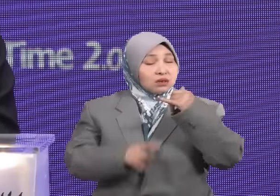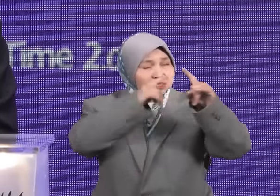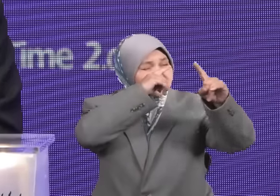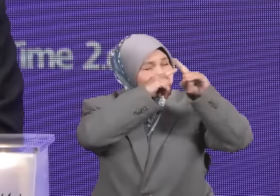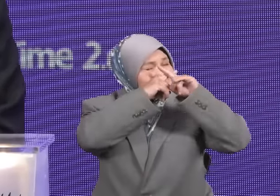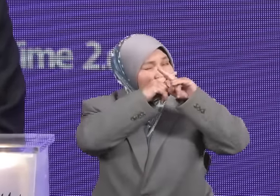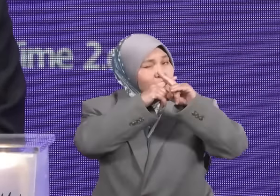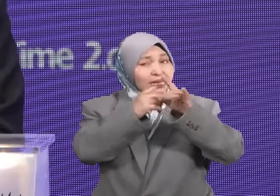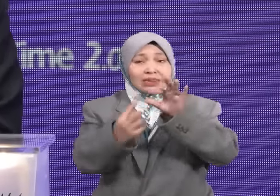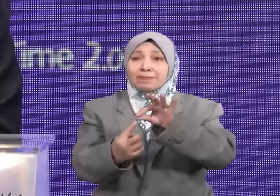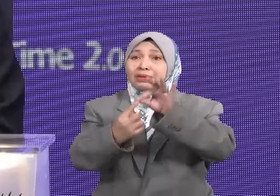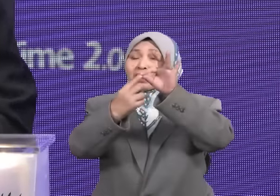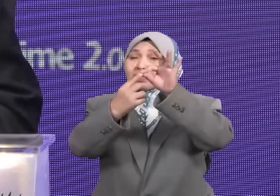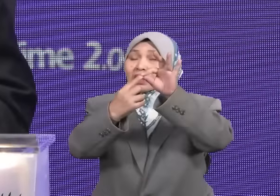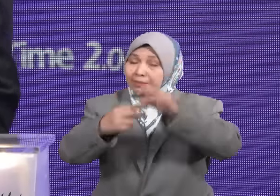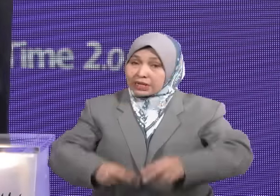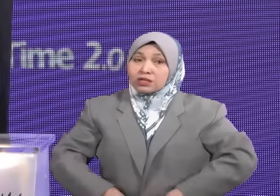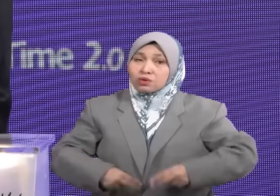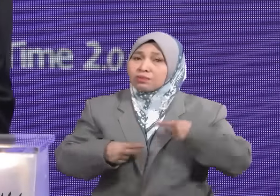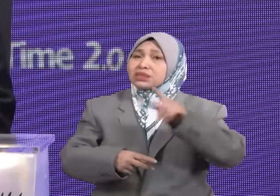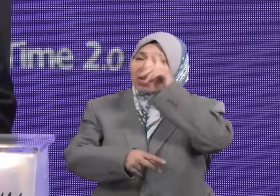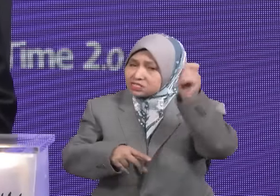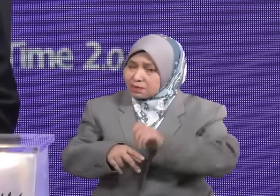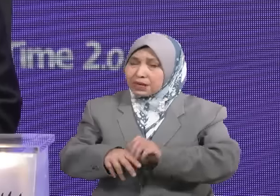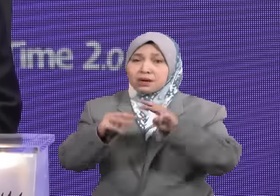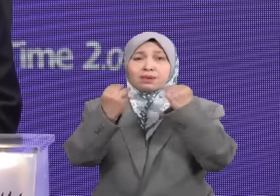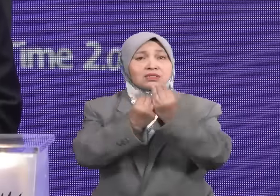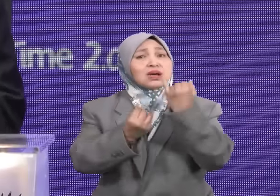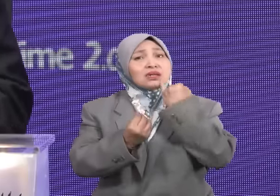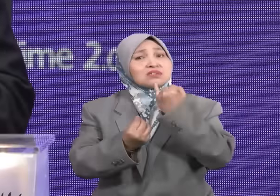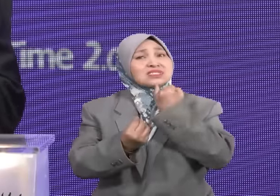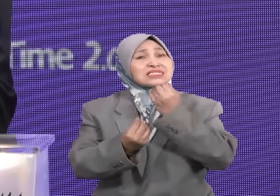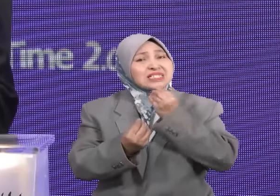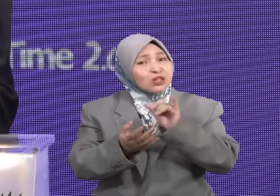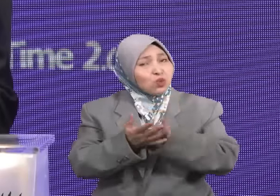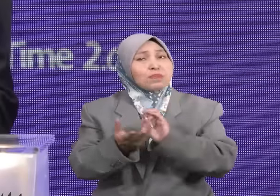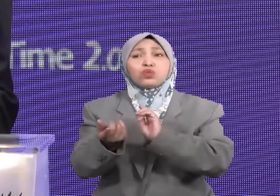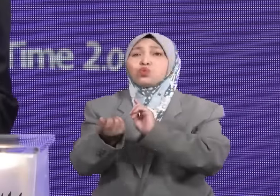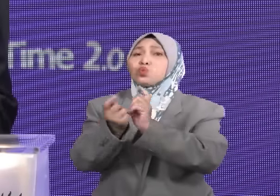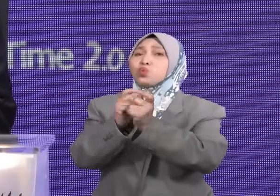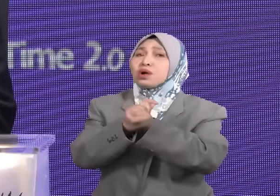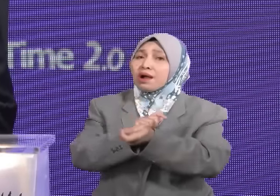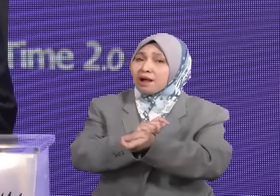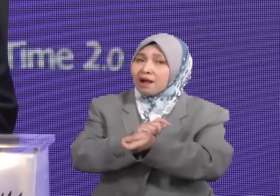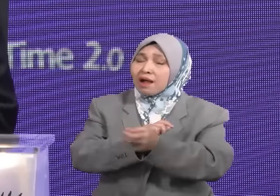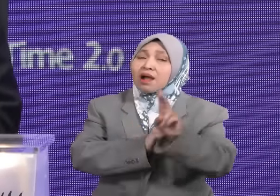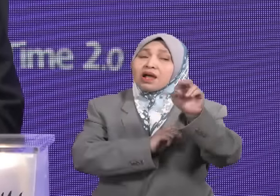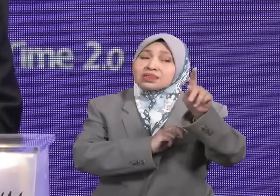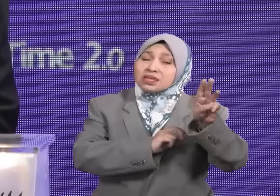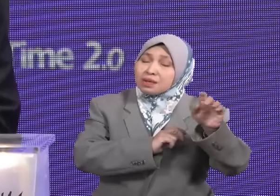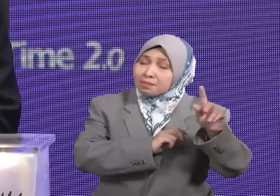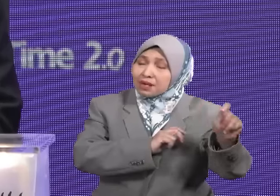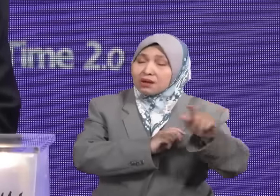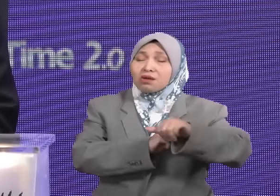dalam kehidupan. Ya, bila Allah menyatakan, tanya pada Bani Israel itu, mereka itu menukar. وَمَنْ يُبَدِّلْ نِعْمَةَ اللَّهِ مِنْ بَعْدِ